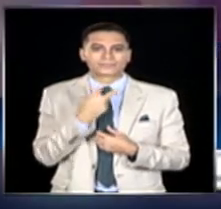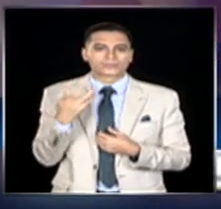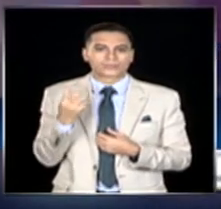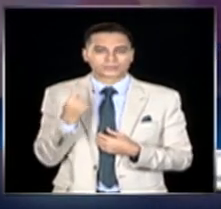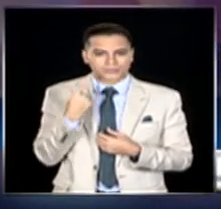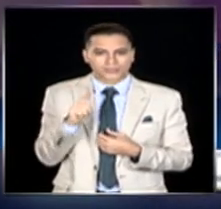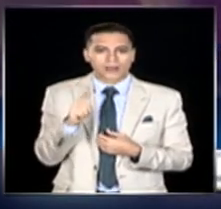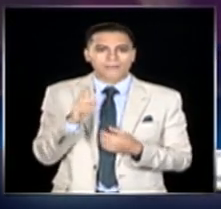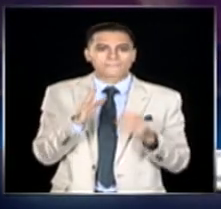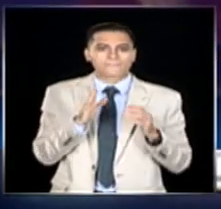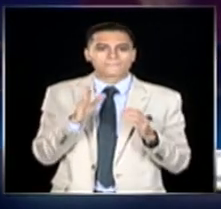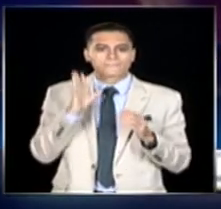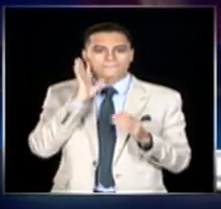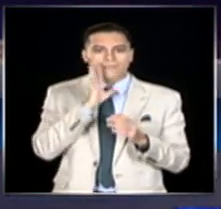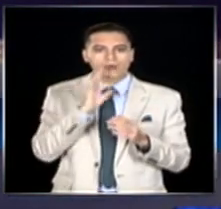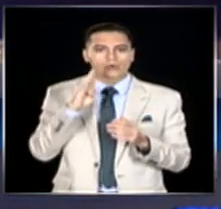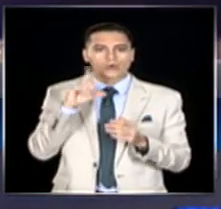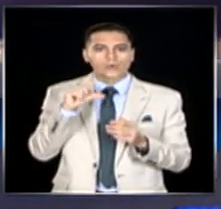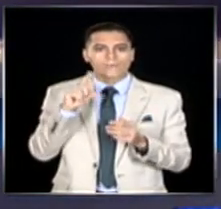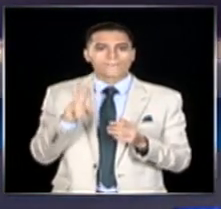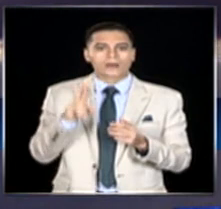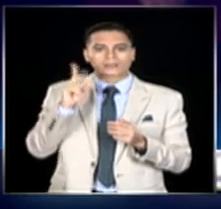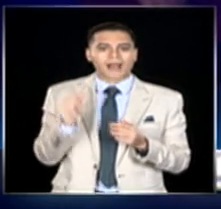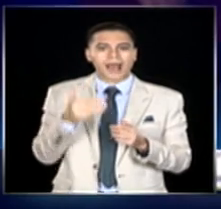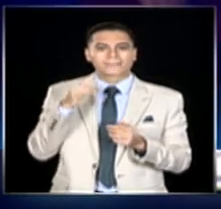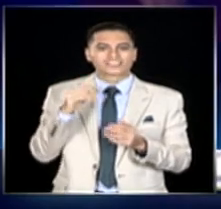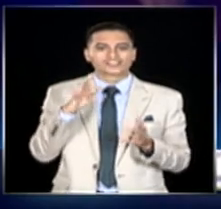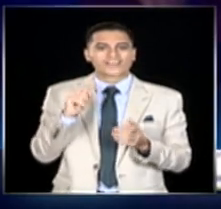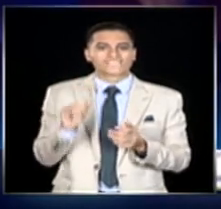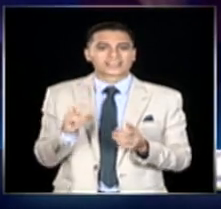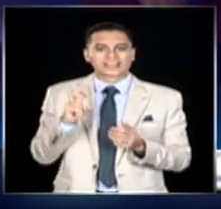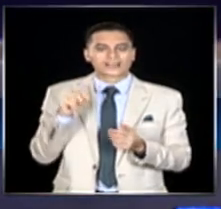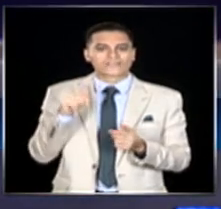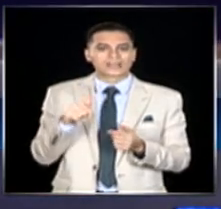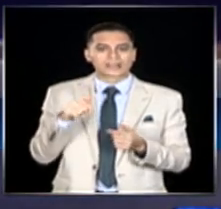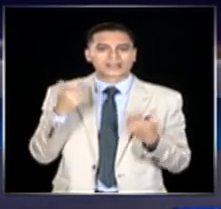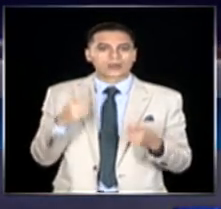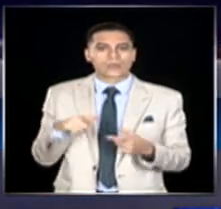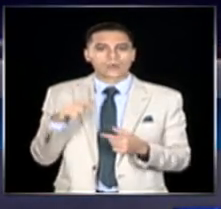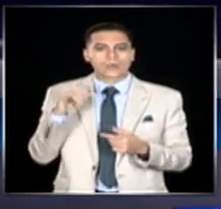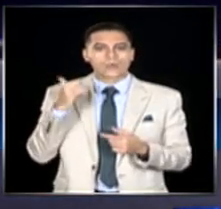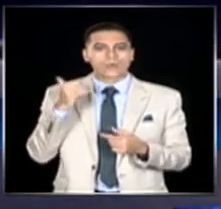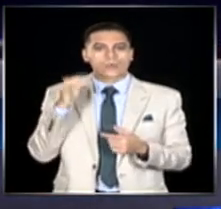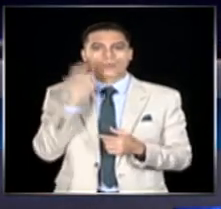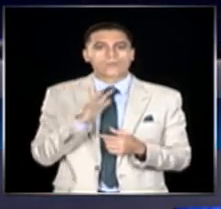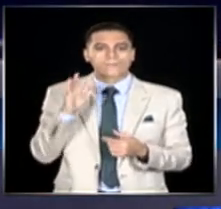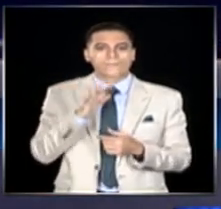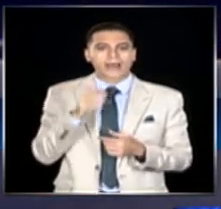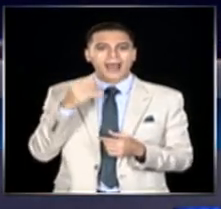240. صح. مسرع كليوباترا هي مسرحية لشاعر. صح. في أي دولة أوروبية يقع المقر الرئيسي لمنظمة الصحة